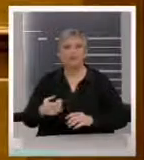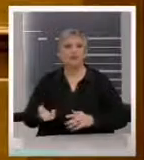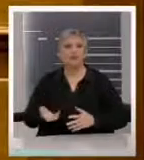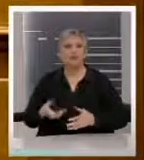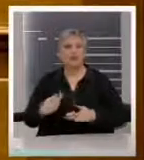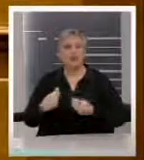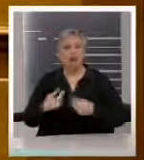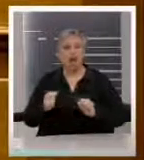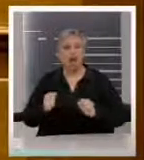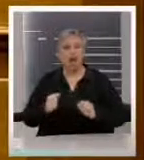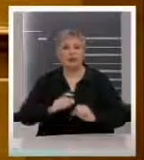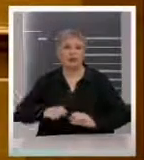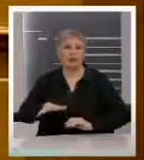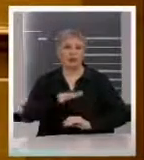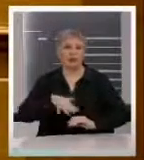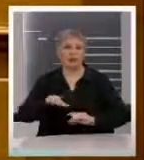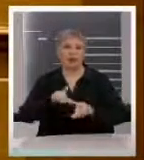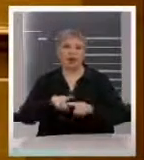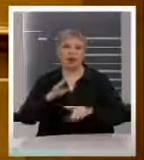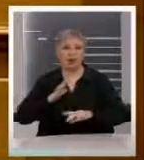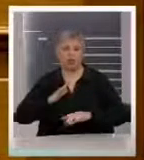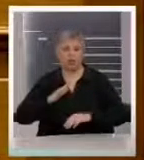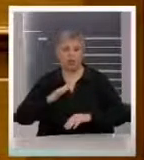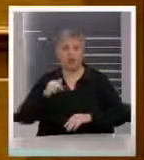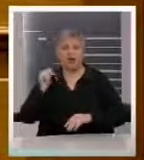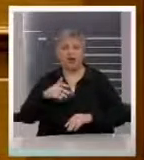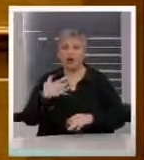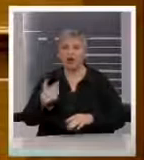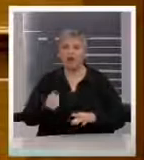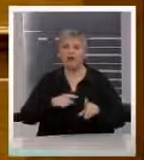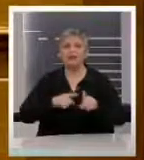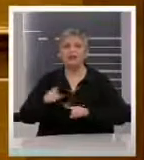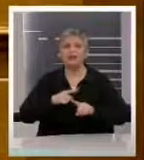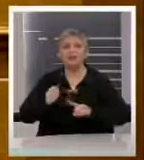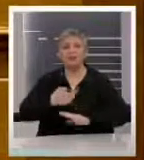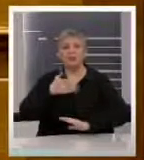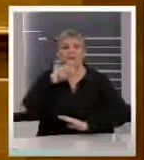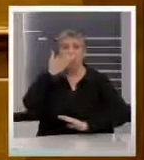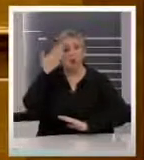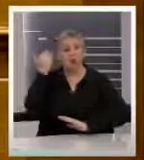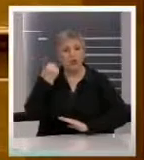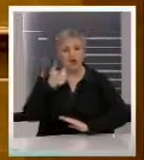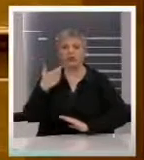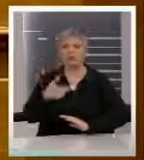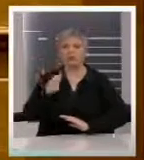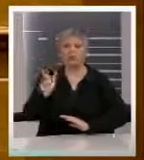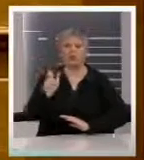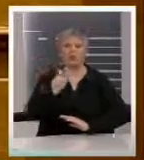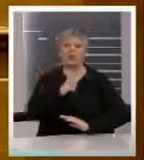αυτό οφείλεται αποκλειστικά στο υψηλό φρόνημα, στο είδος του προσωπικού των ενόπλων δυνάμεων, που ενάντια σε κάθε